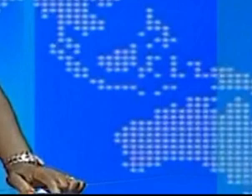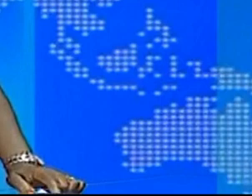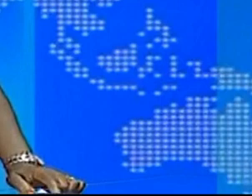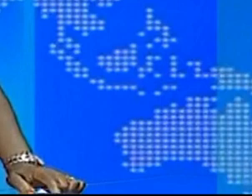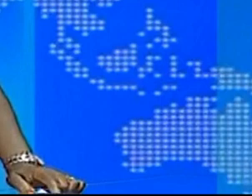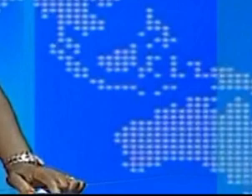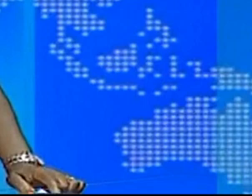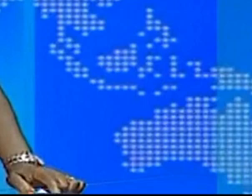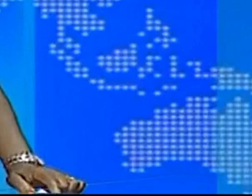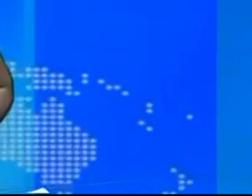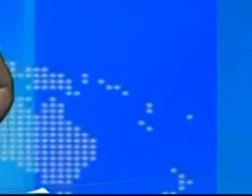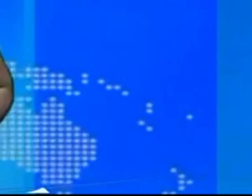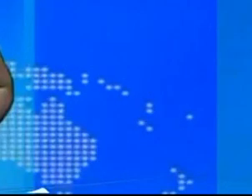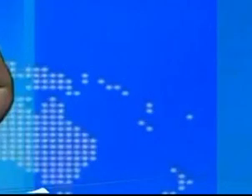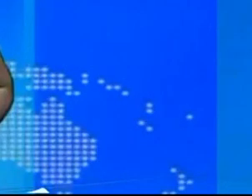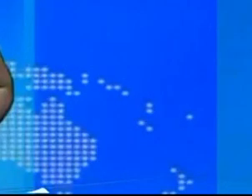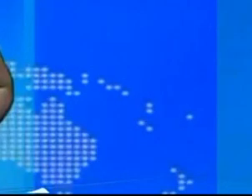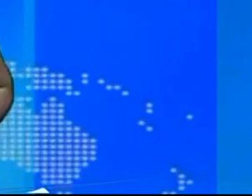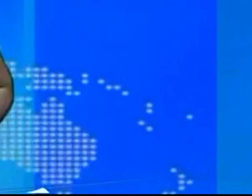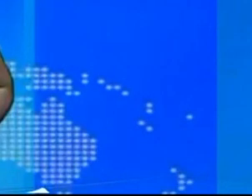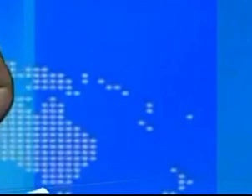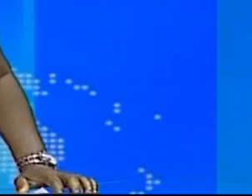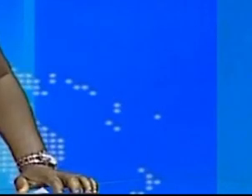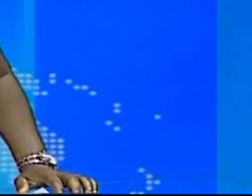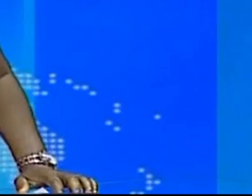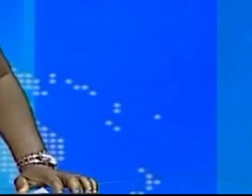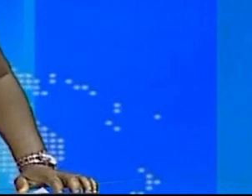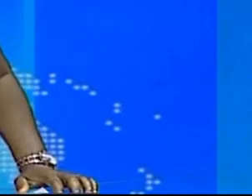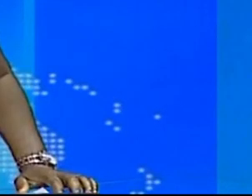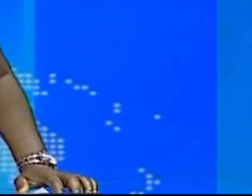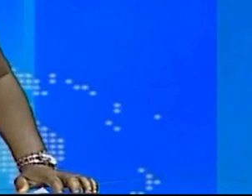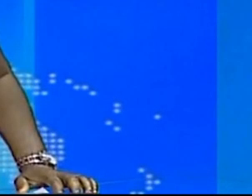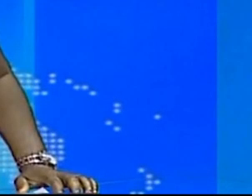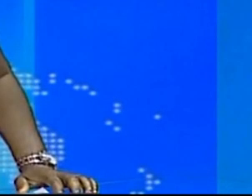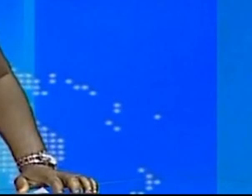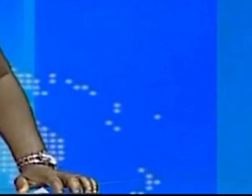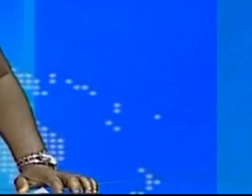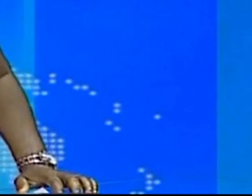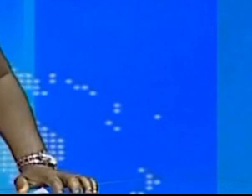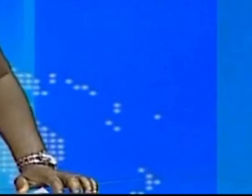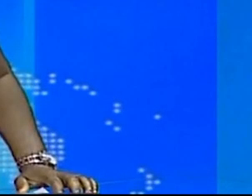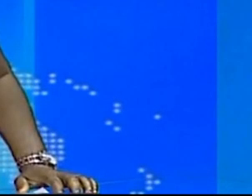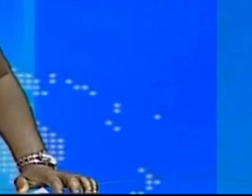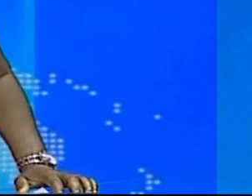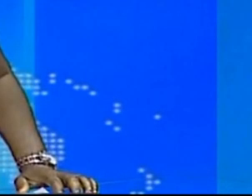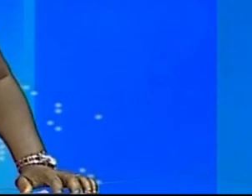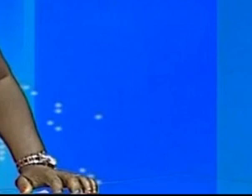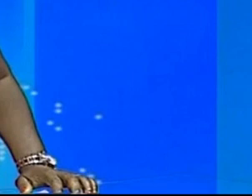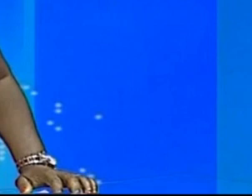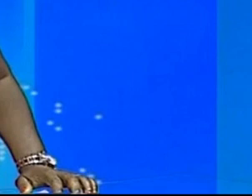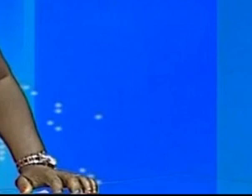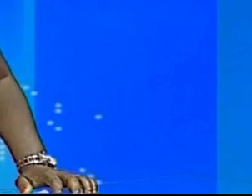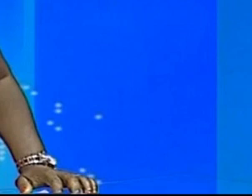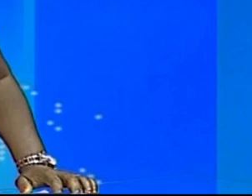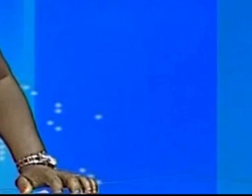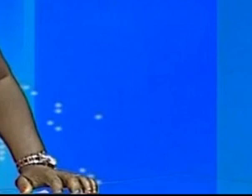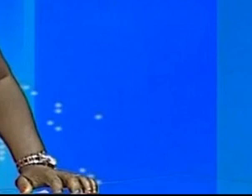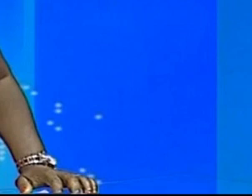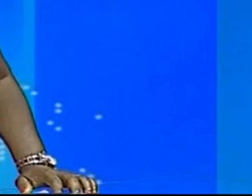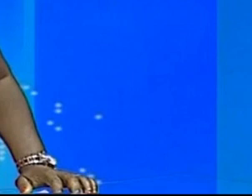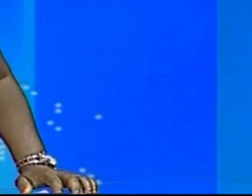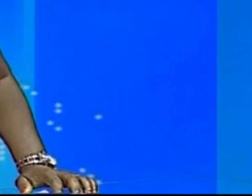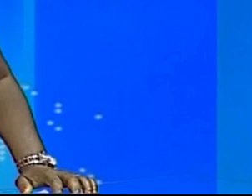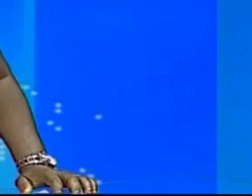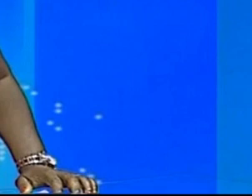Kasaï central, la Lomami de Tanganyika et les Sankuru pour rappeler la vision du développement à la base qui doit